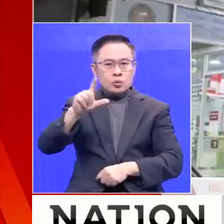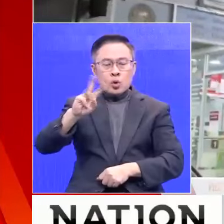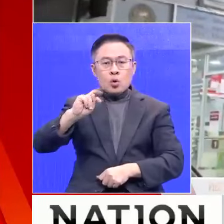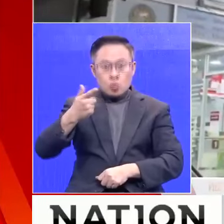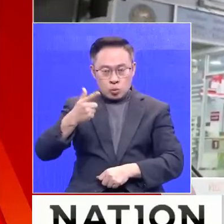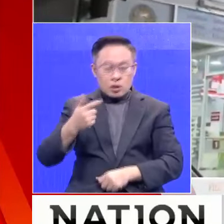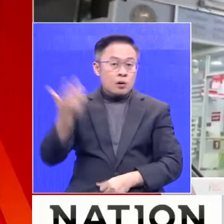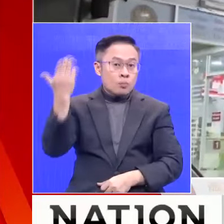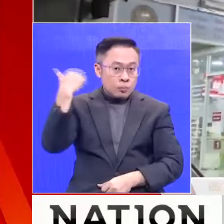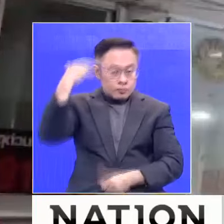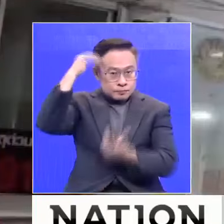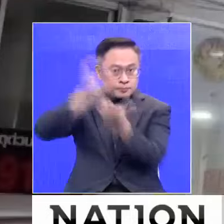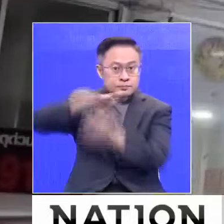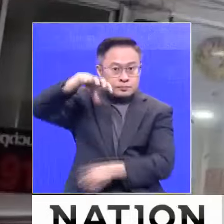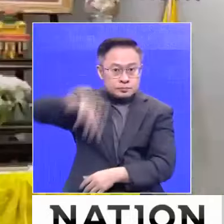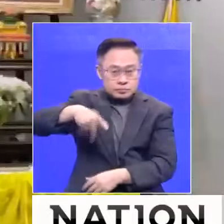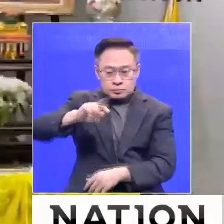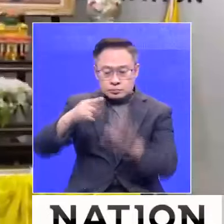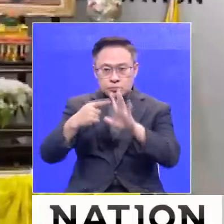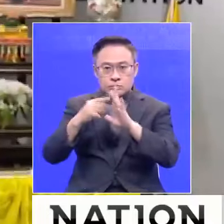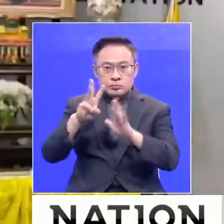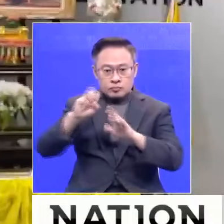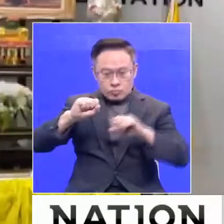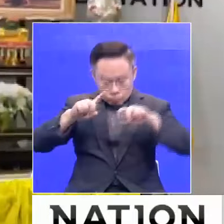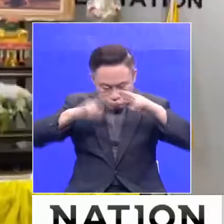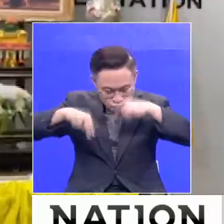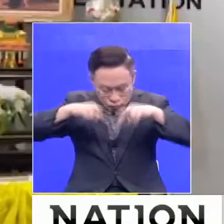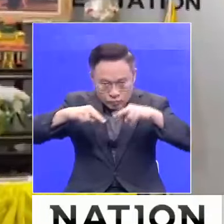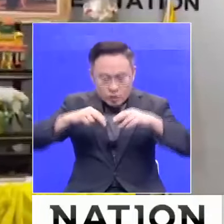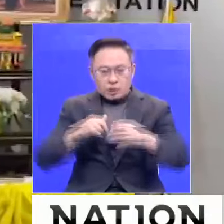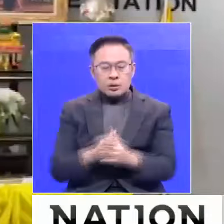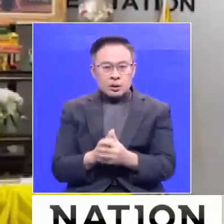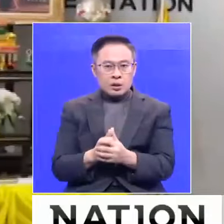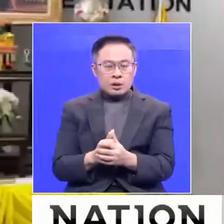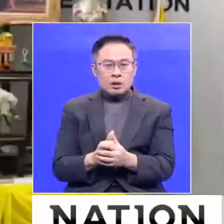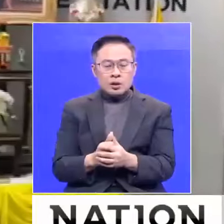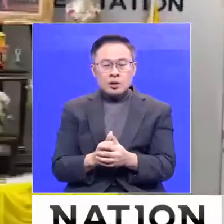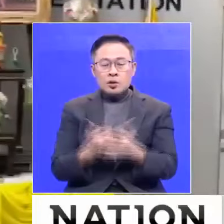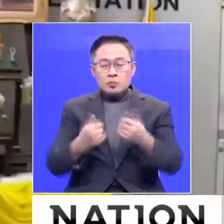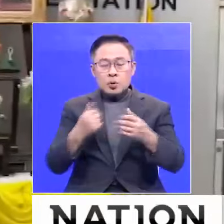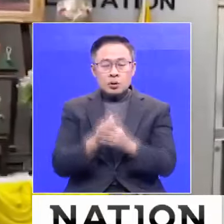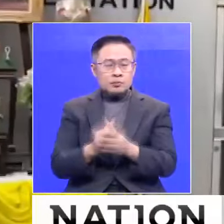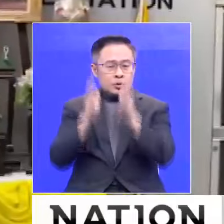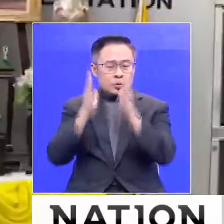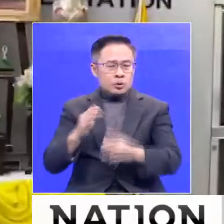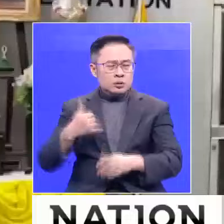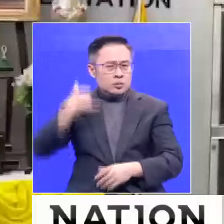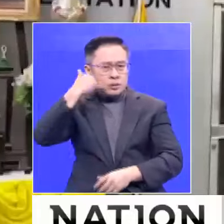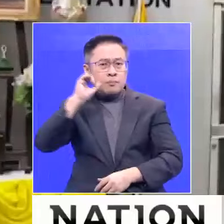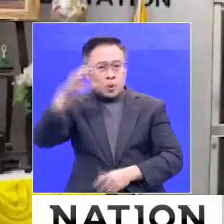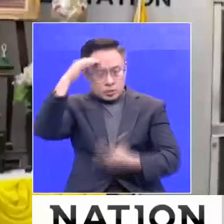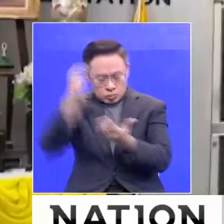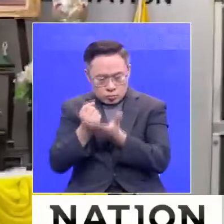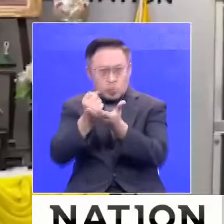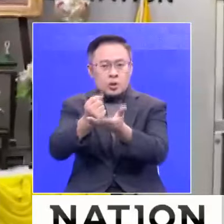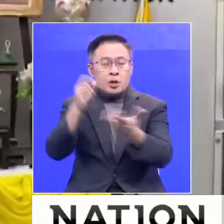น.ประเวศนะนำกำลังสายตรวจไปเลยครับชุดสืบสวนไปตรวจสอบคนร้ายชิงทรัพย์บริเวณลานจอดรถห้างแห่งหนึ่